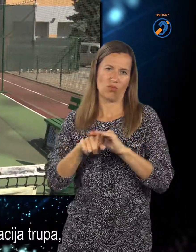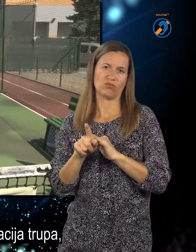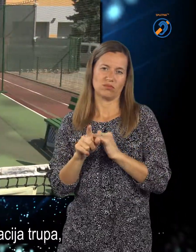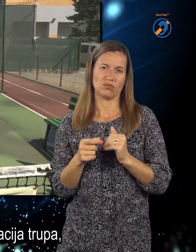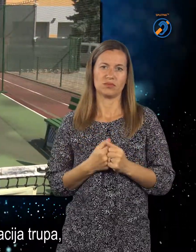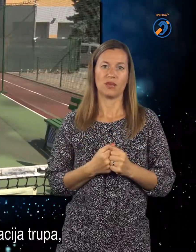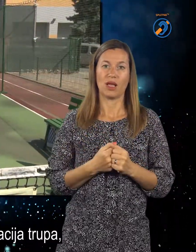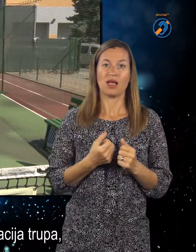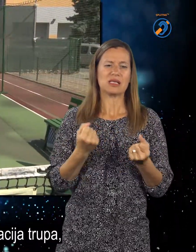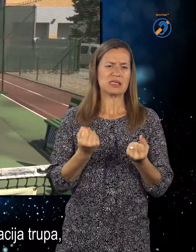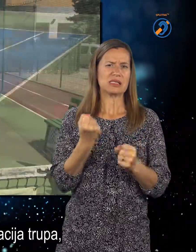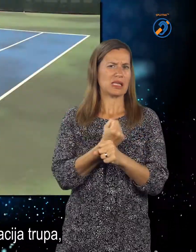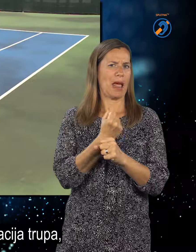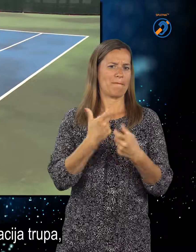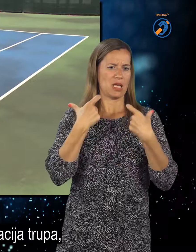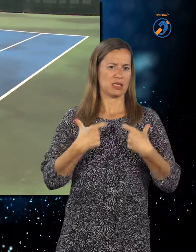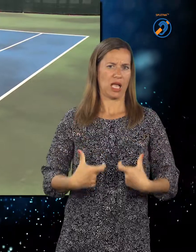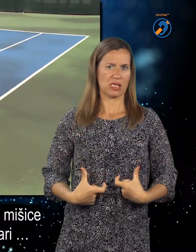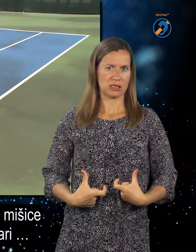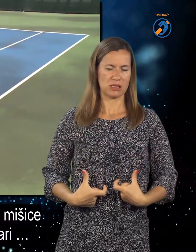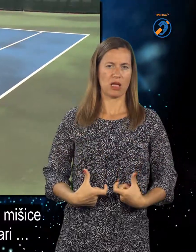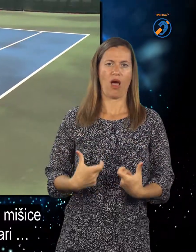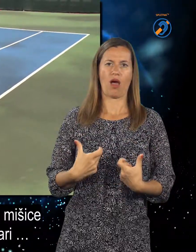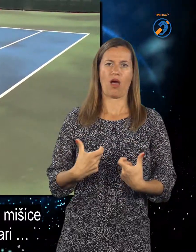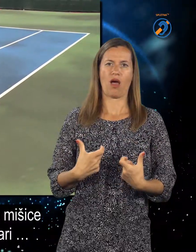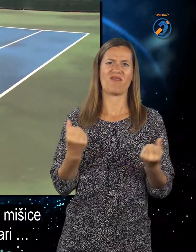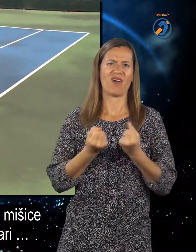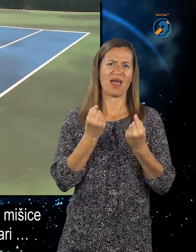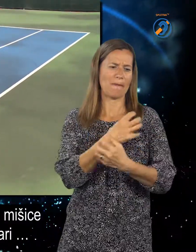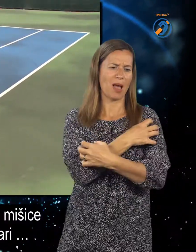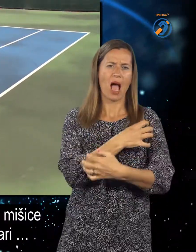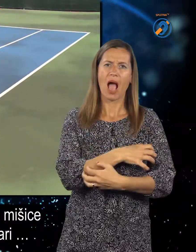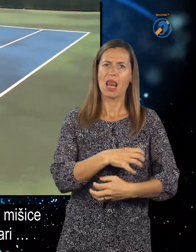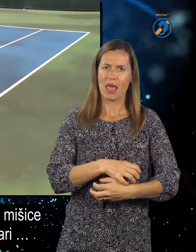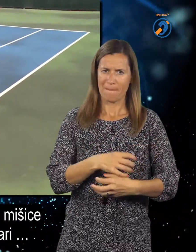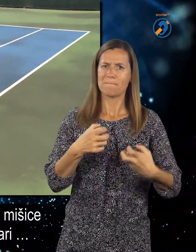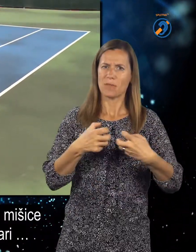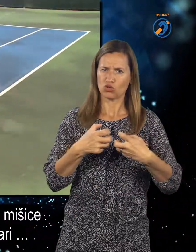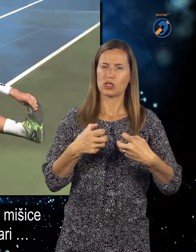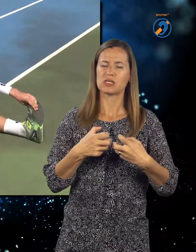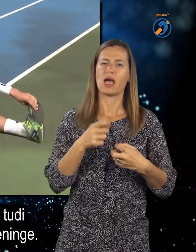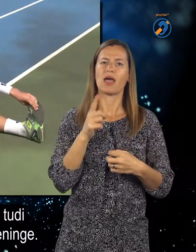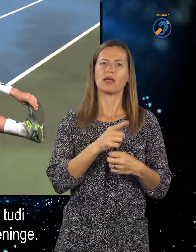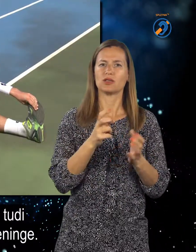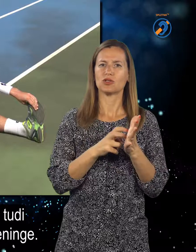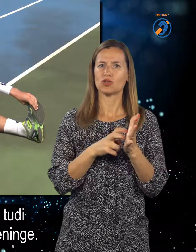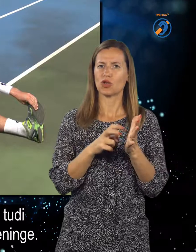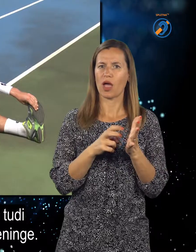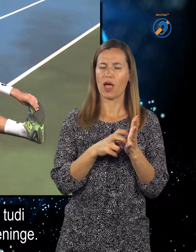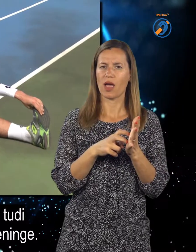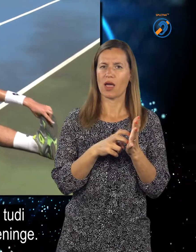te, se pravi stabilizacija trupa, vaje za male mišice, takšne stvari in pa